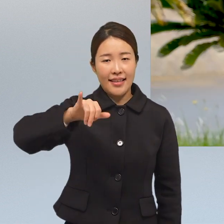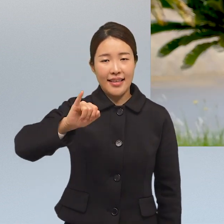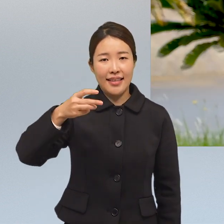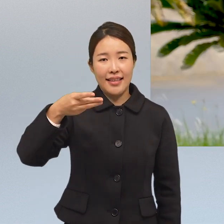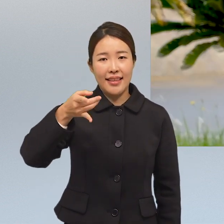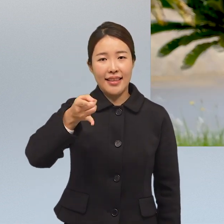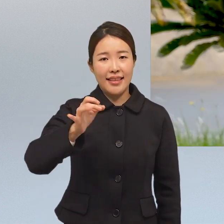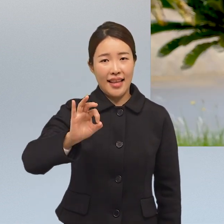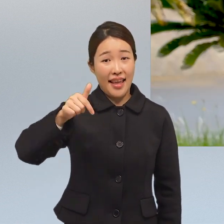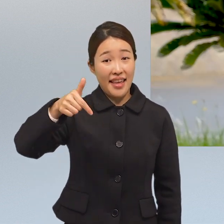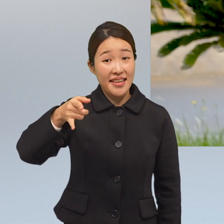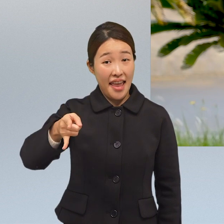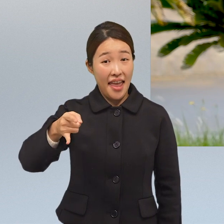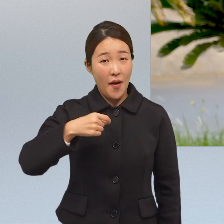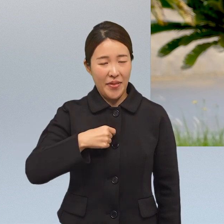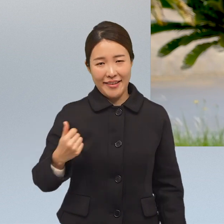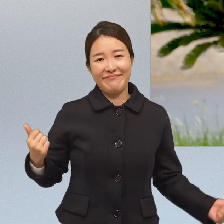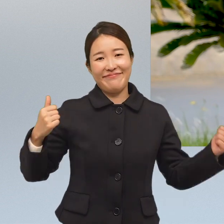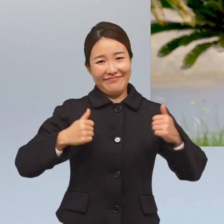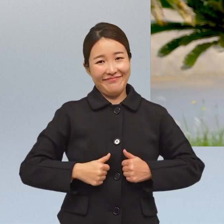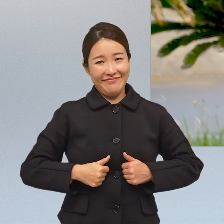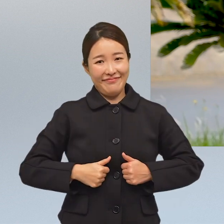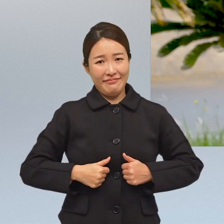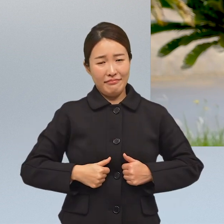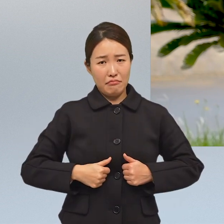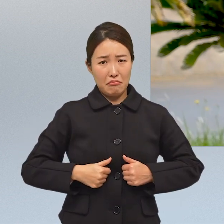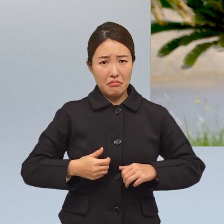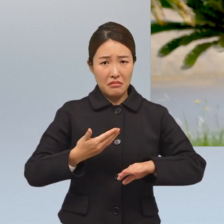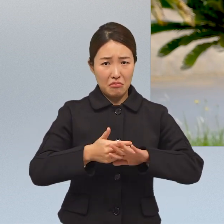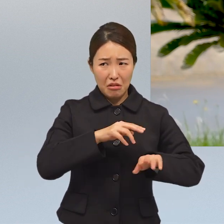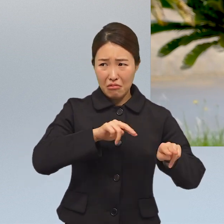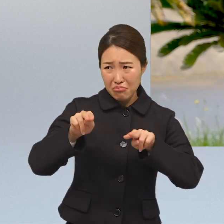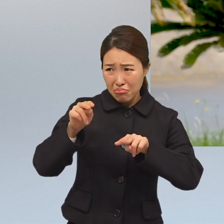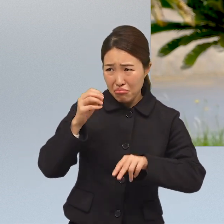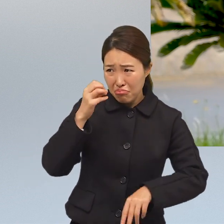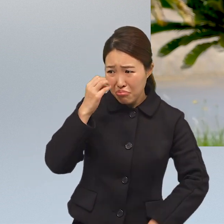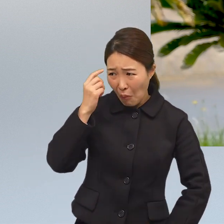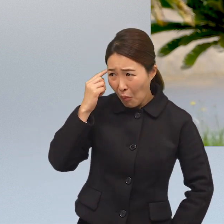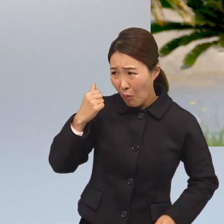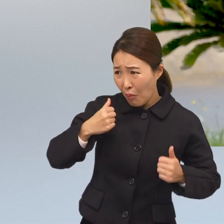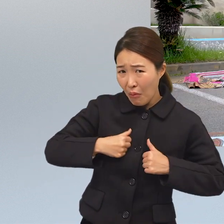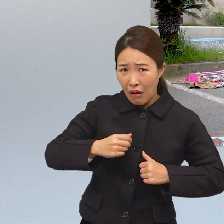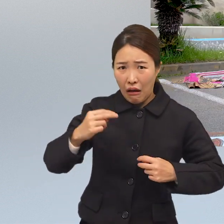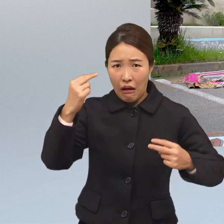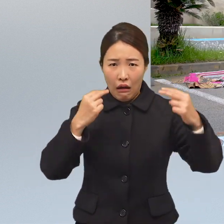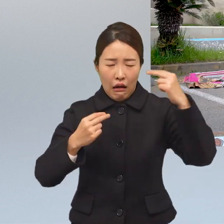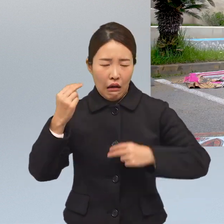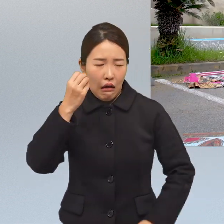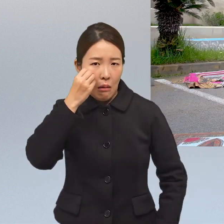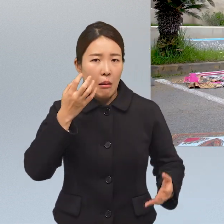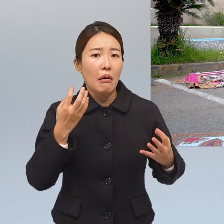경우는 기탱게 입으면 사람들이 이상하게 쳐다봤어요.